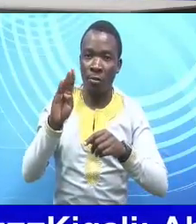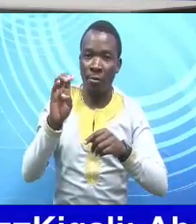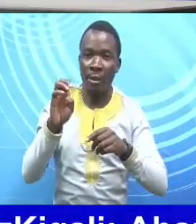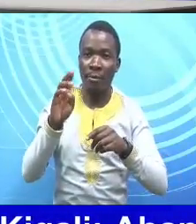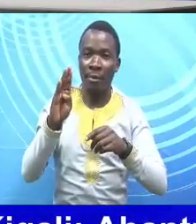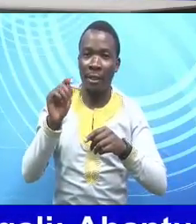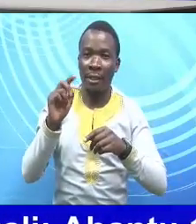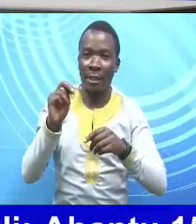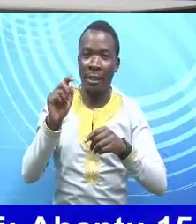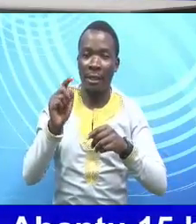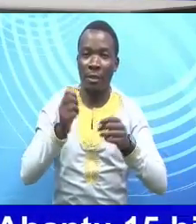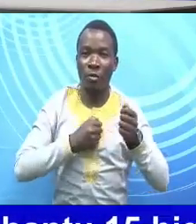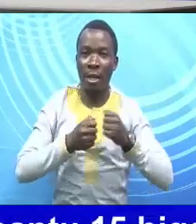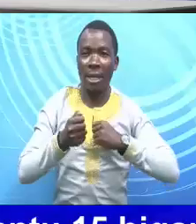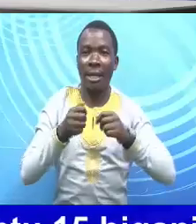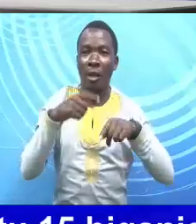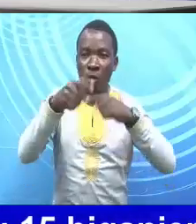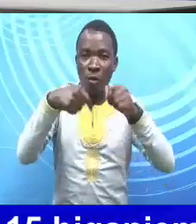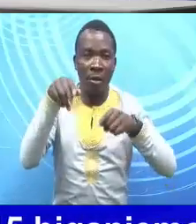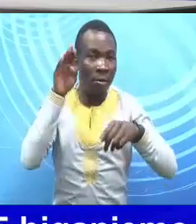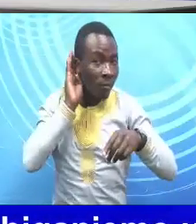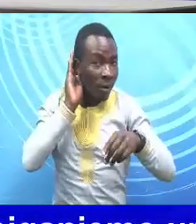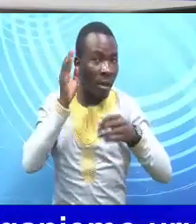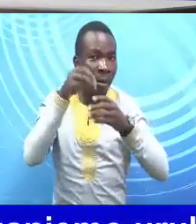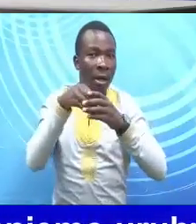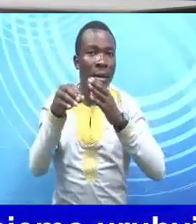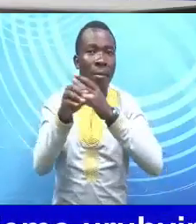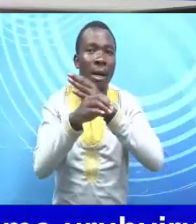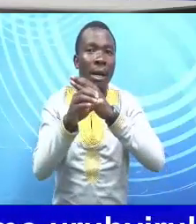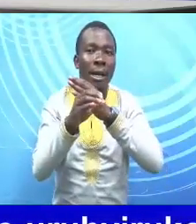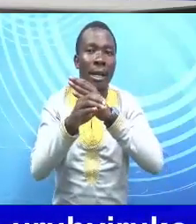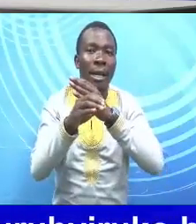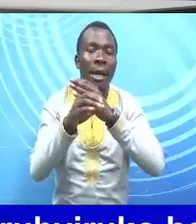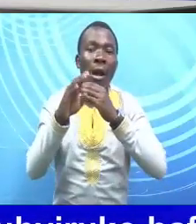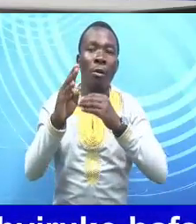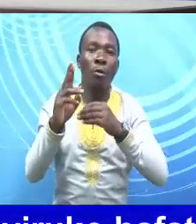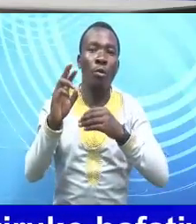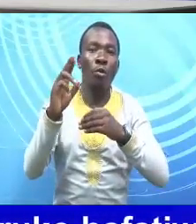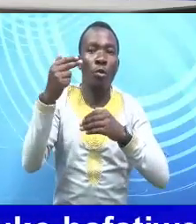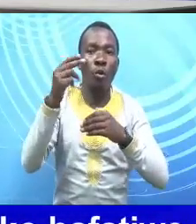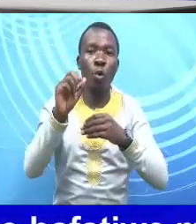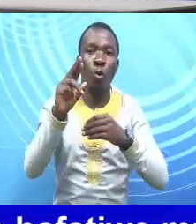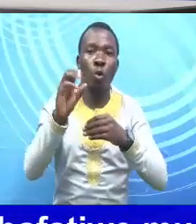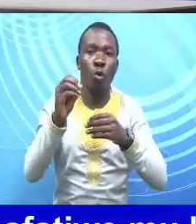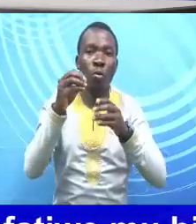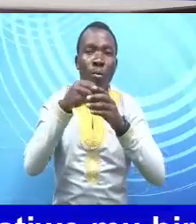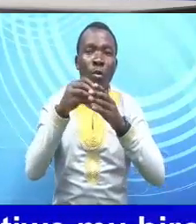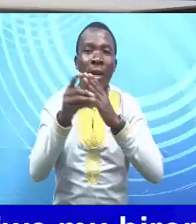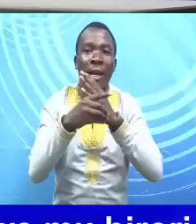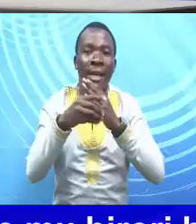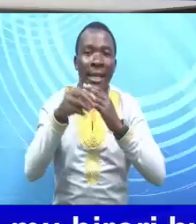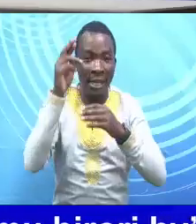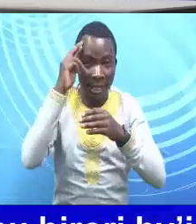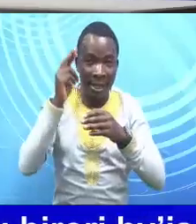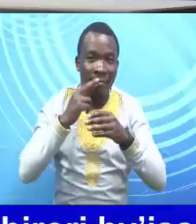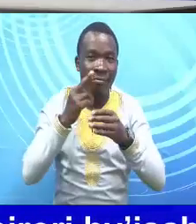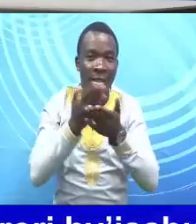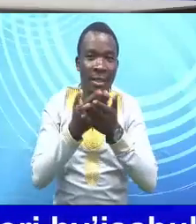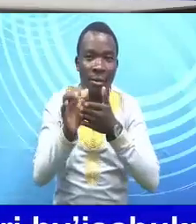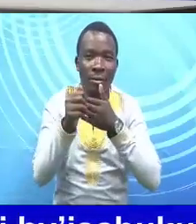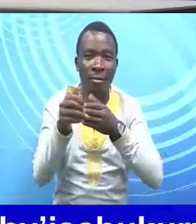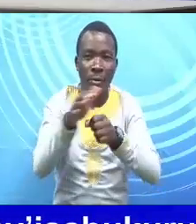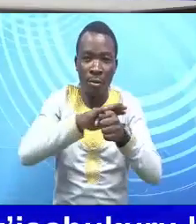makuru yacu, n'abatuye mu kagari ka Buhoro basaba ubuyobozi bw'akarere ka Ruhango gusiba ikidendezi cy'amazi gikomeje guhitana ubuzima bwa